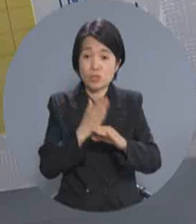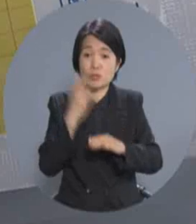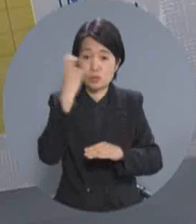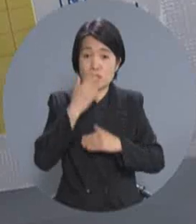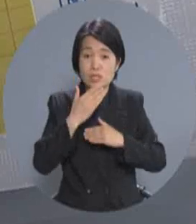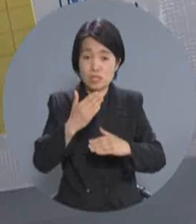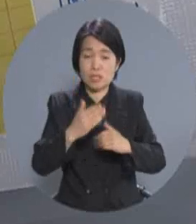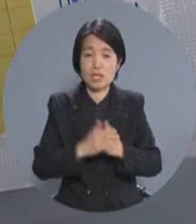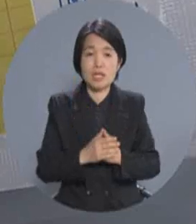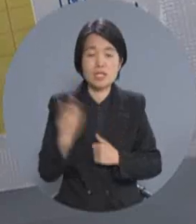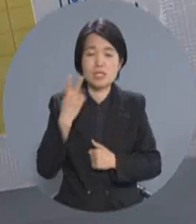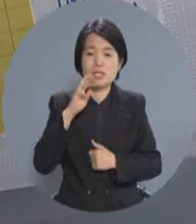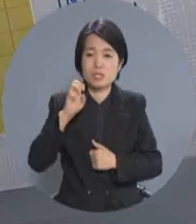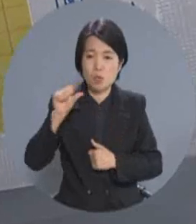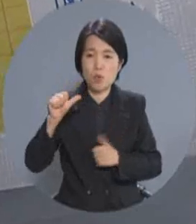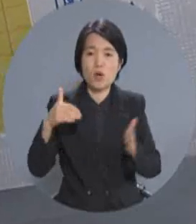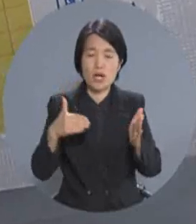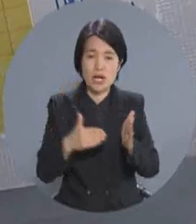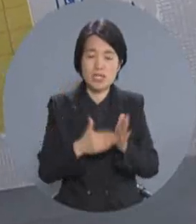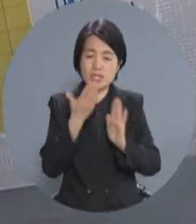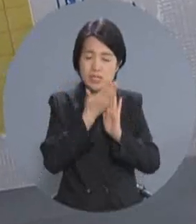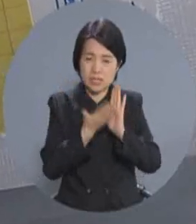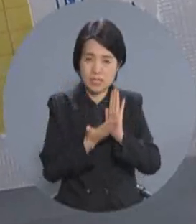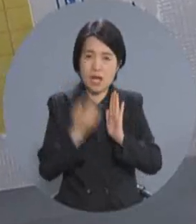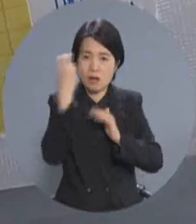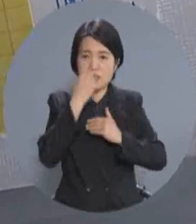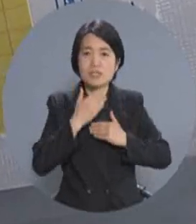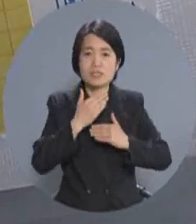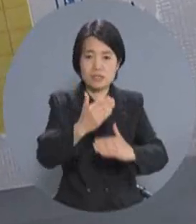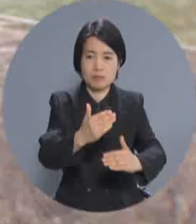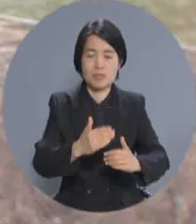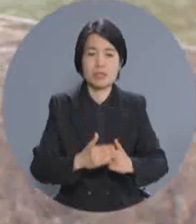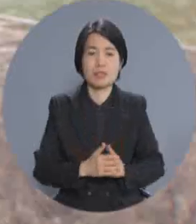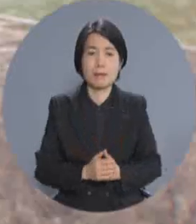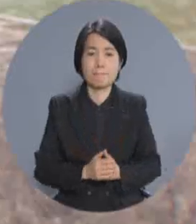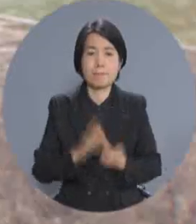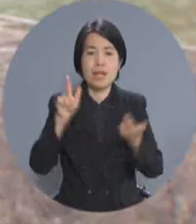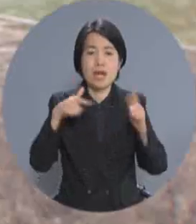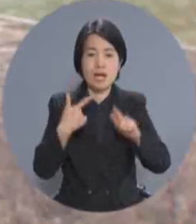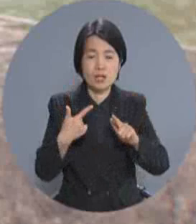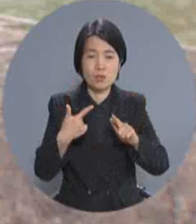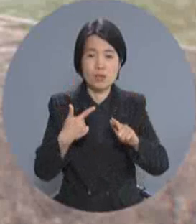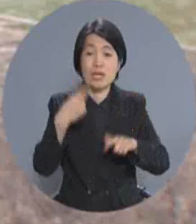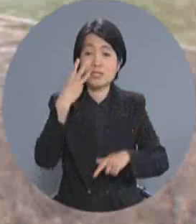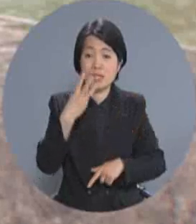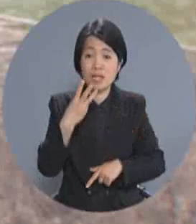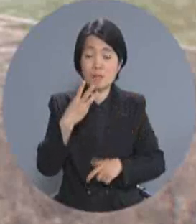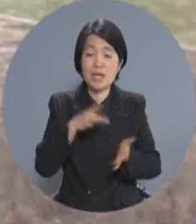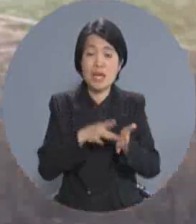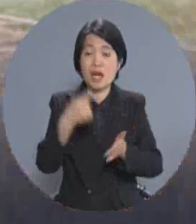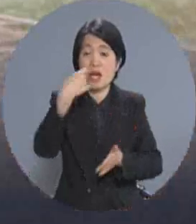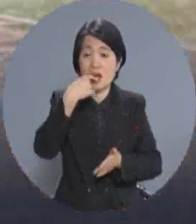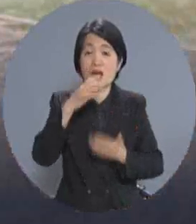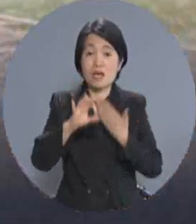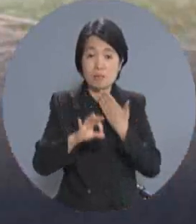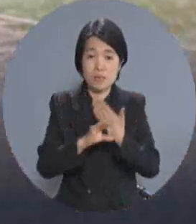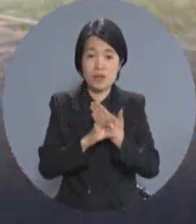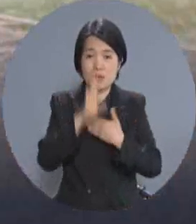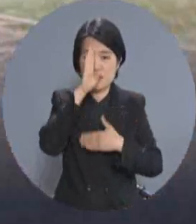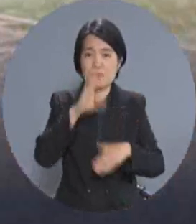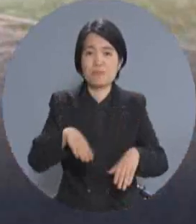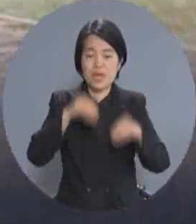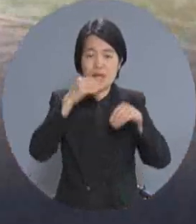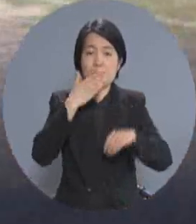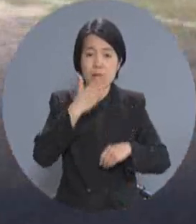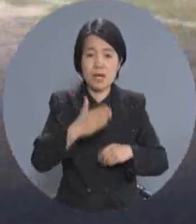오는 2025년까지 단계적으로 진행됩니다 하루에 3회 정도 약을 드시면